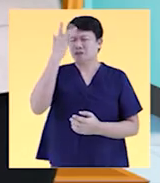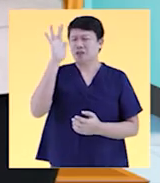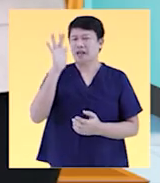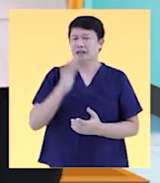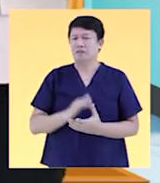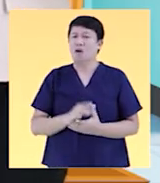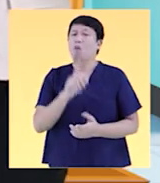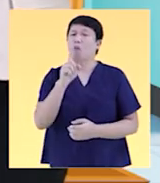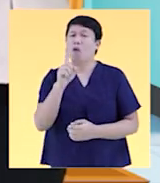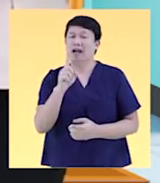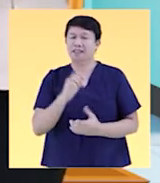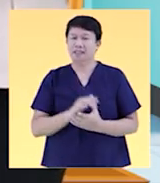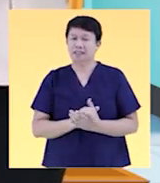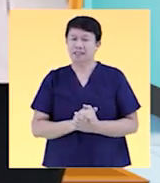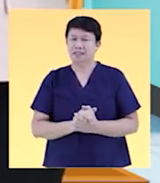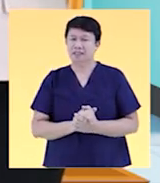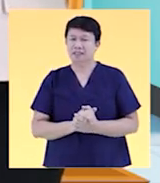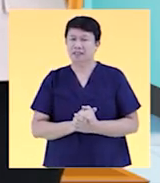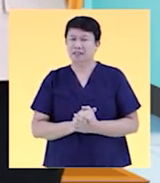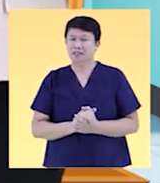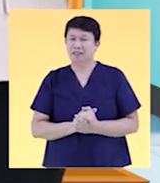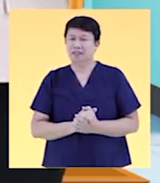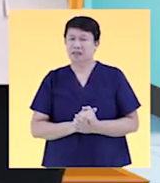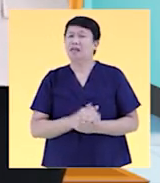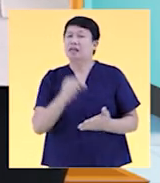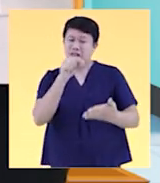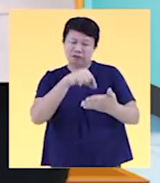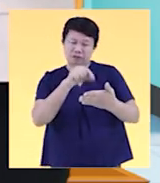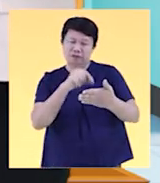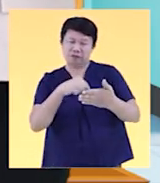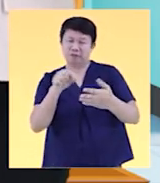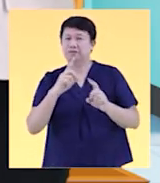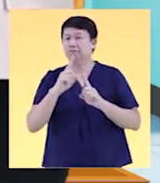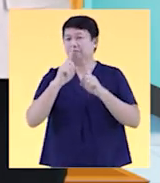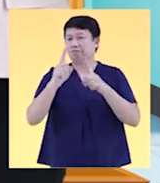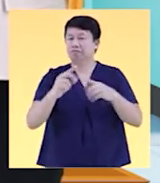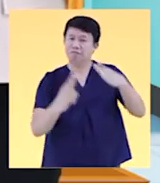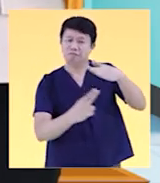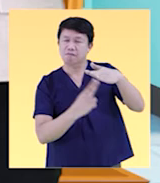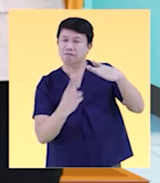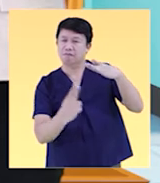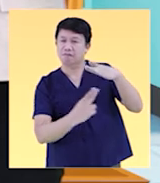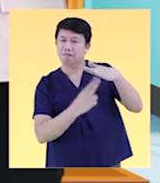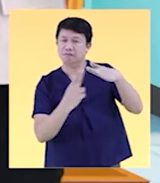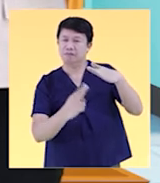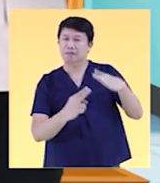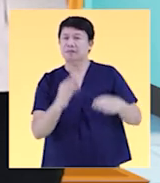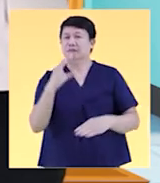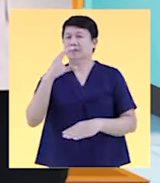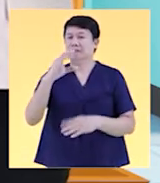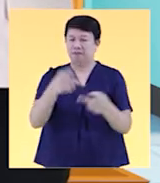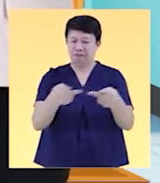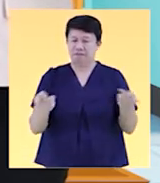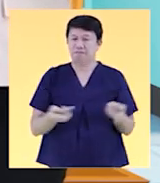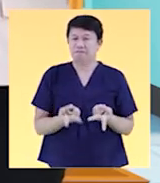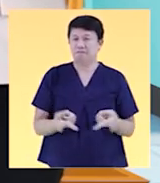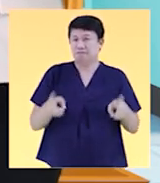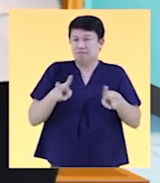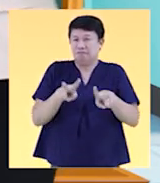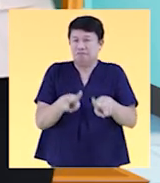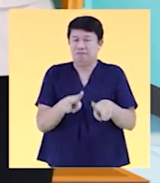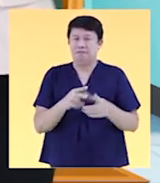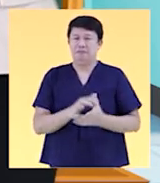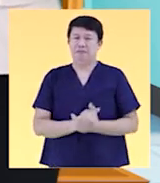Ang husay. 1. Ilalagay natin ang sagot sa ilalim ng hundreds na